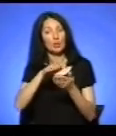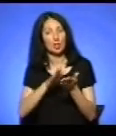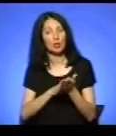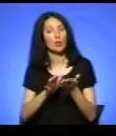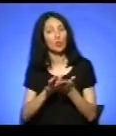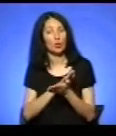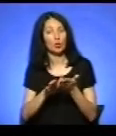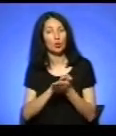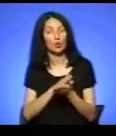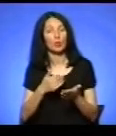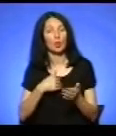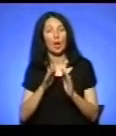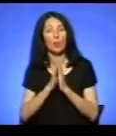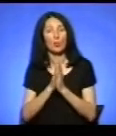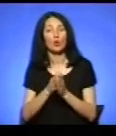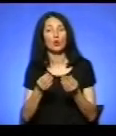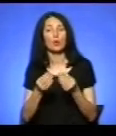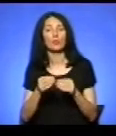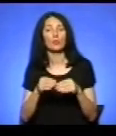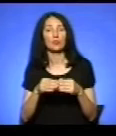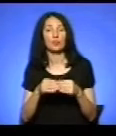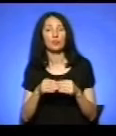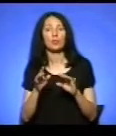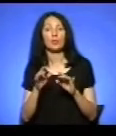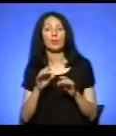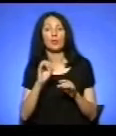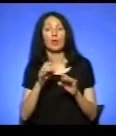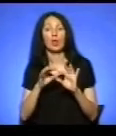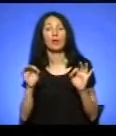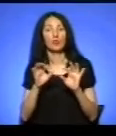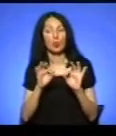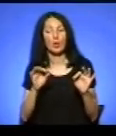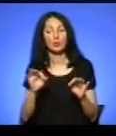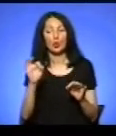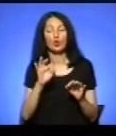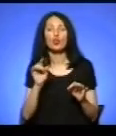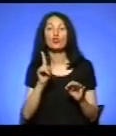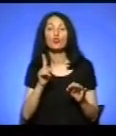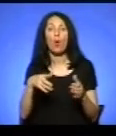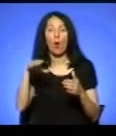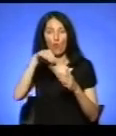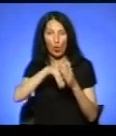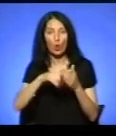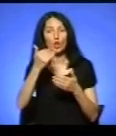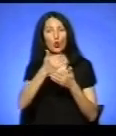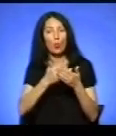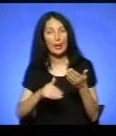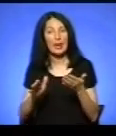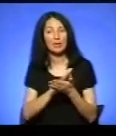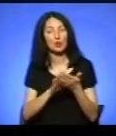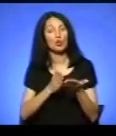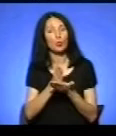дати наших режисерів інфографіку ще, що входить у перелік безкоштовних послуг і скільки грошей